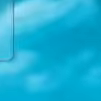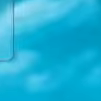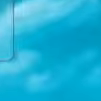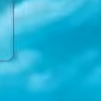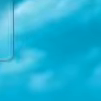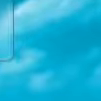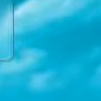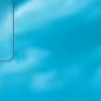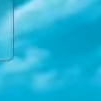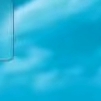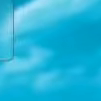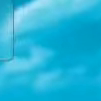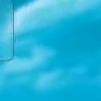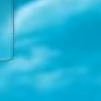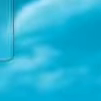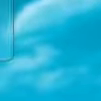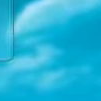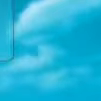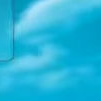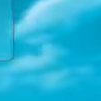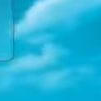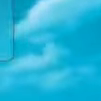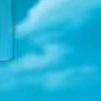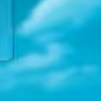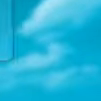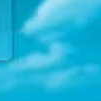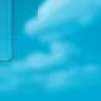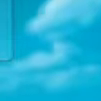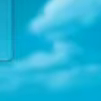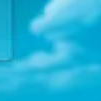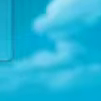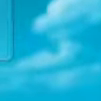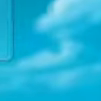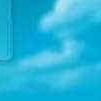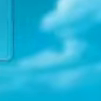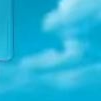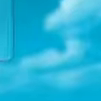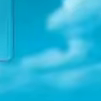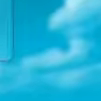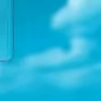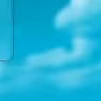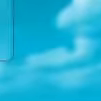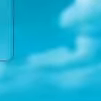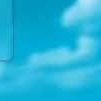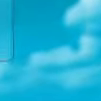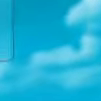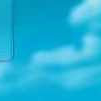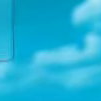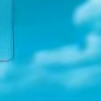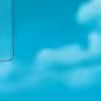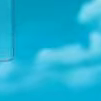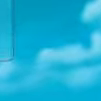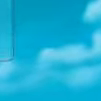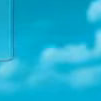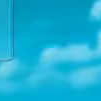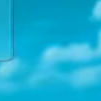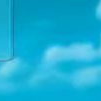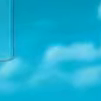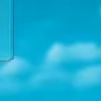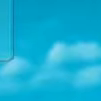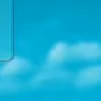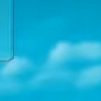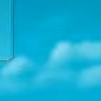В Аральском районе днем плюс 20 градусов, ночью плюс 6. В Казалинском районе днем плюс 21 градус, ночью